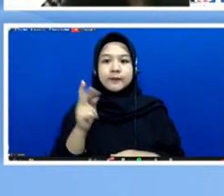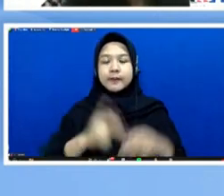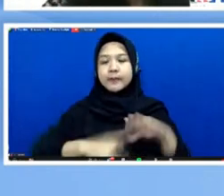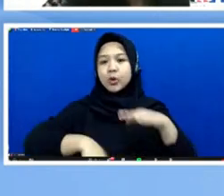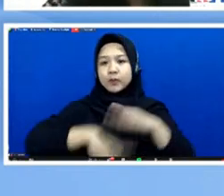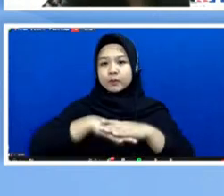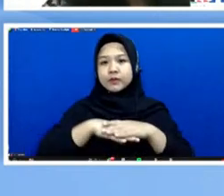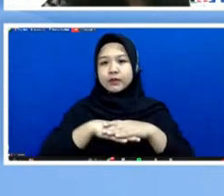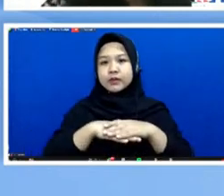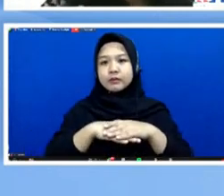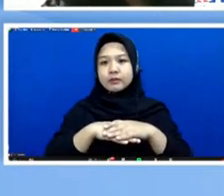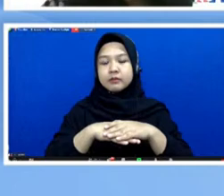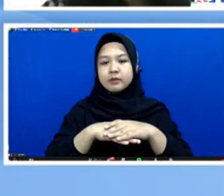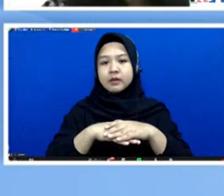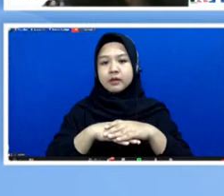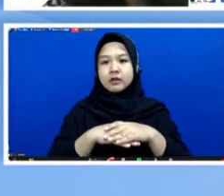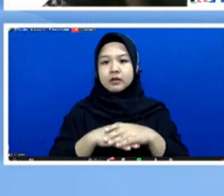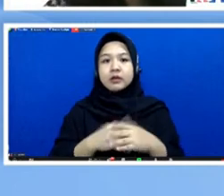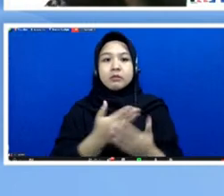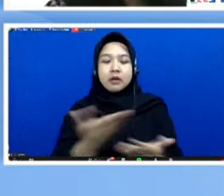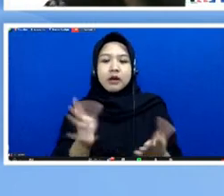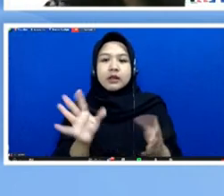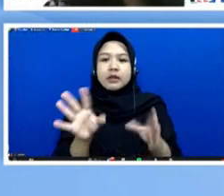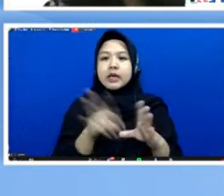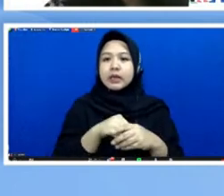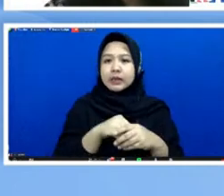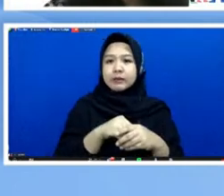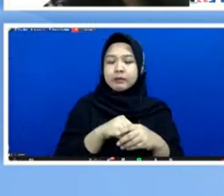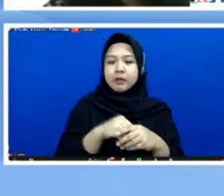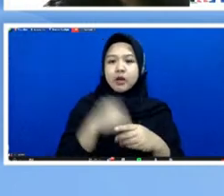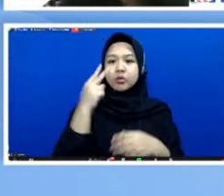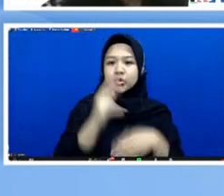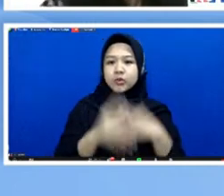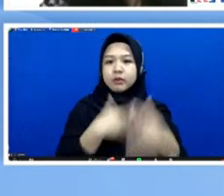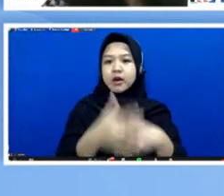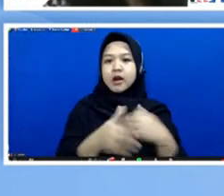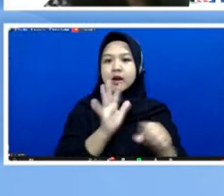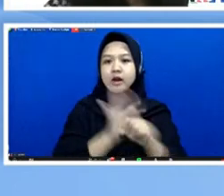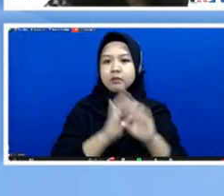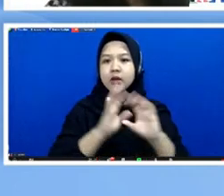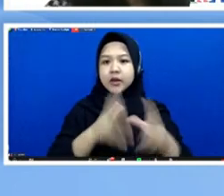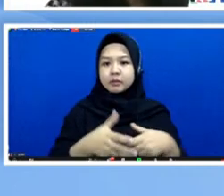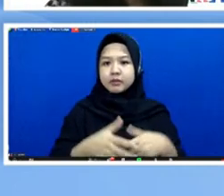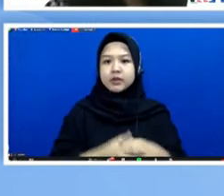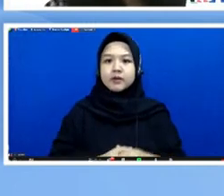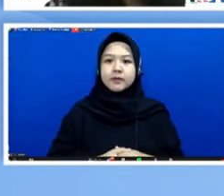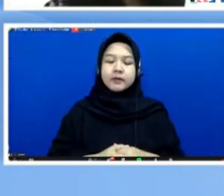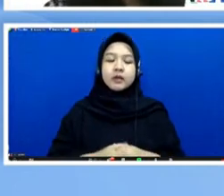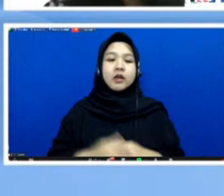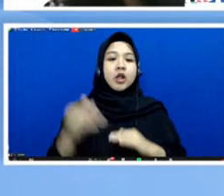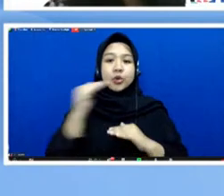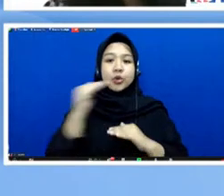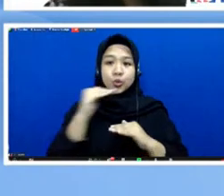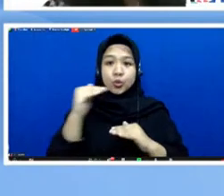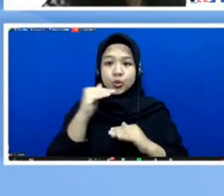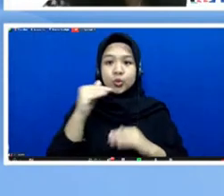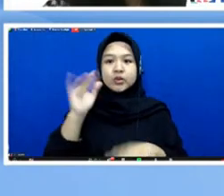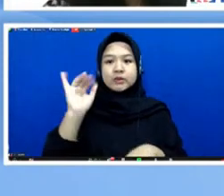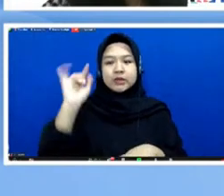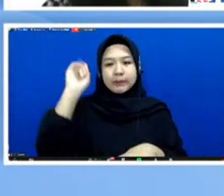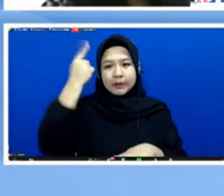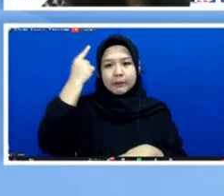mengoptimalkan pelibatan mereka dalam penanganan pandemi. Kemudian di hulu juga untuk pemerintah